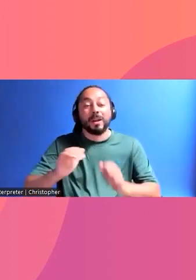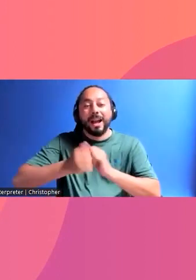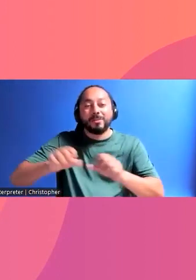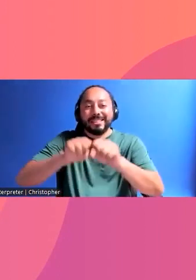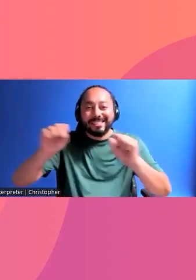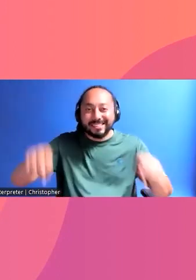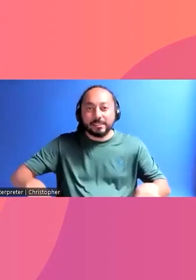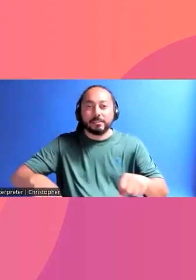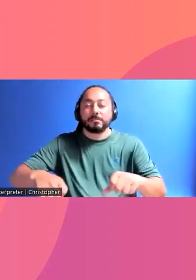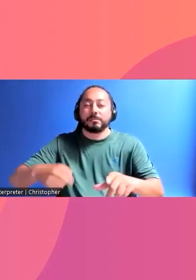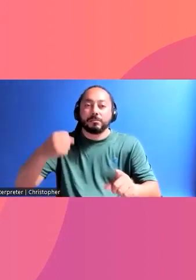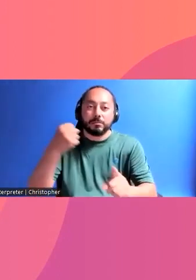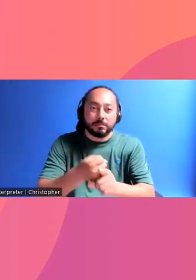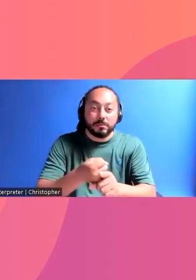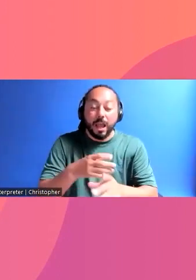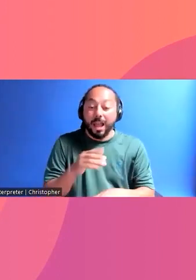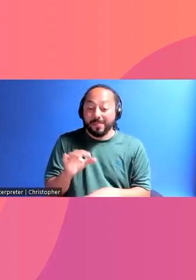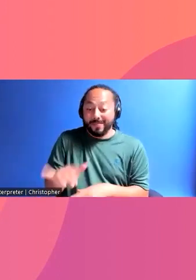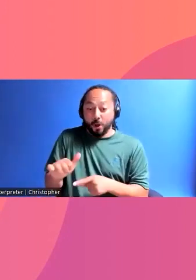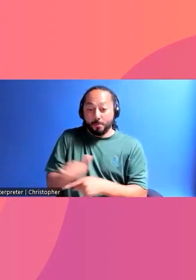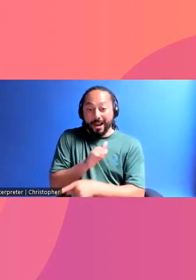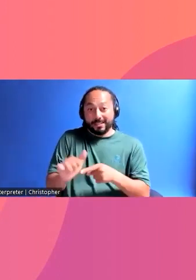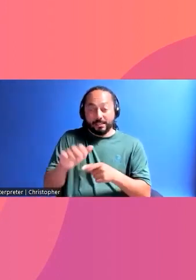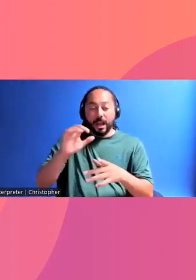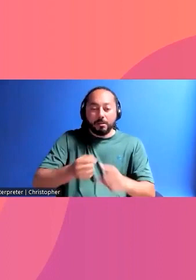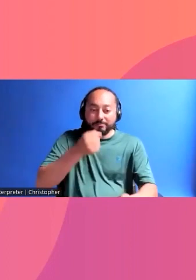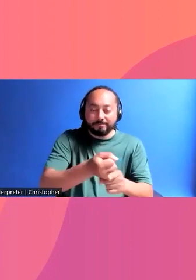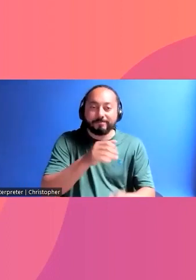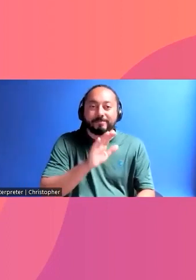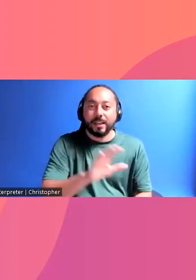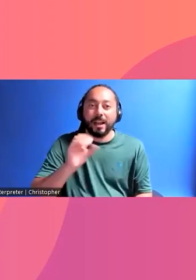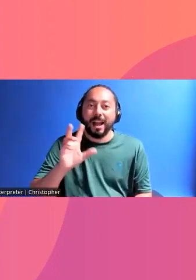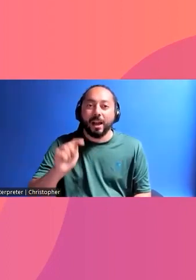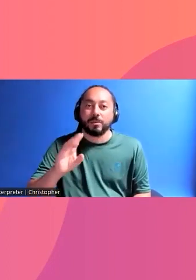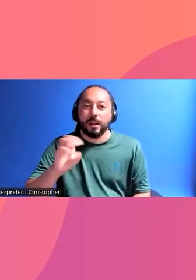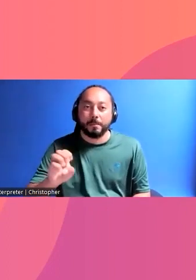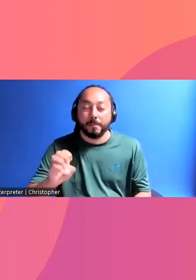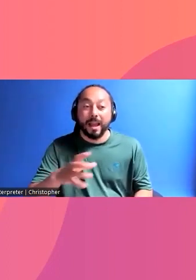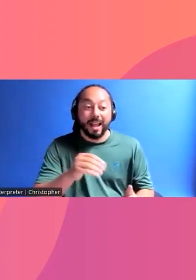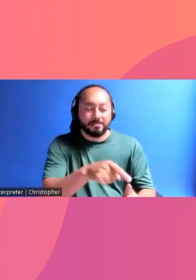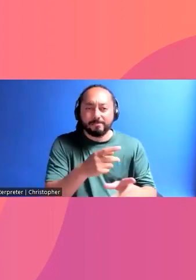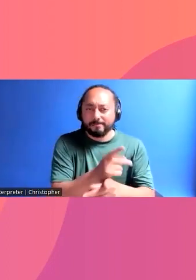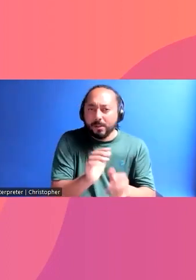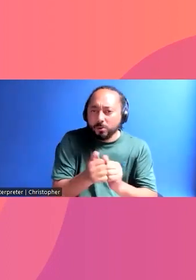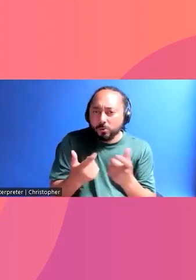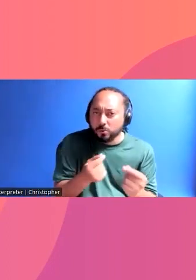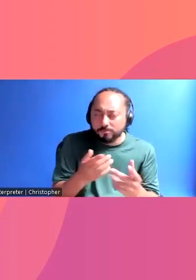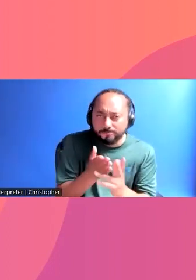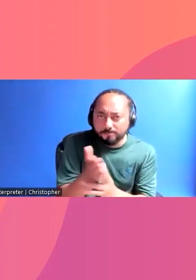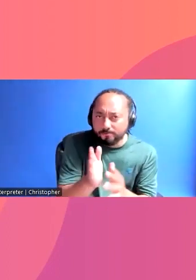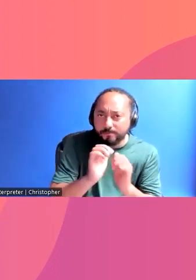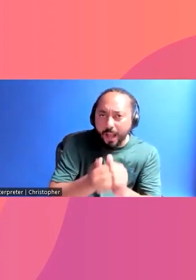comment le système fonctionne, comment les pratiques façonnent les résultats et comment toutes ces personnes